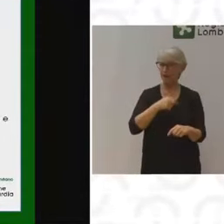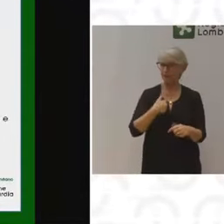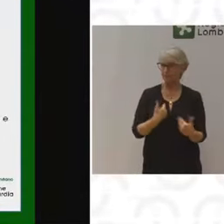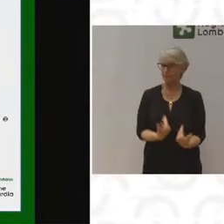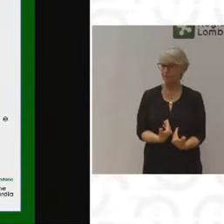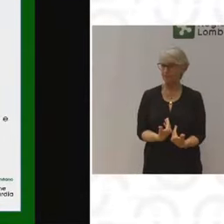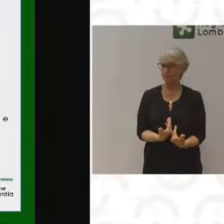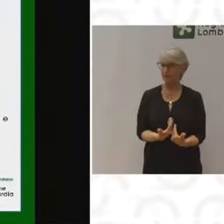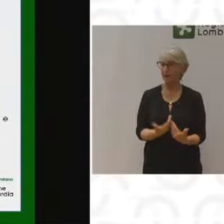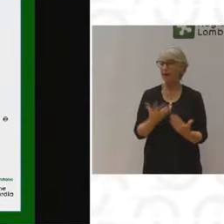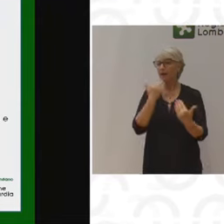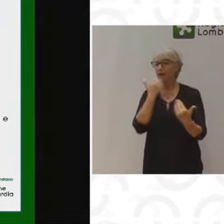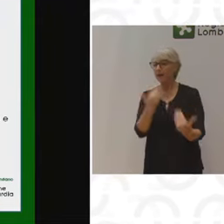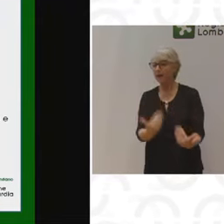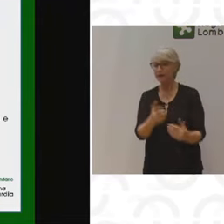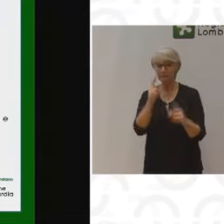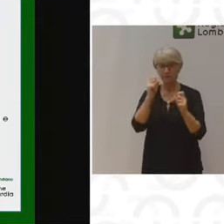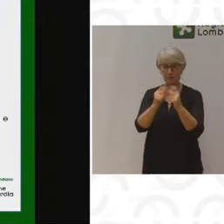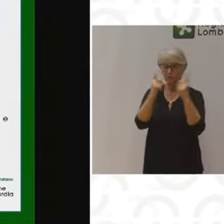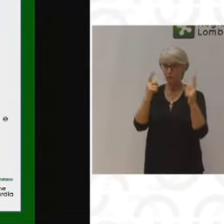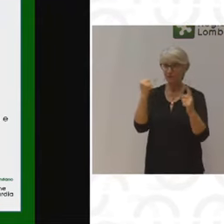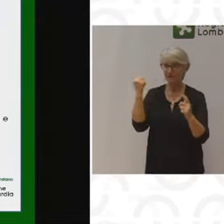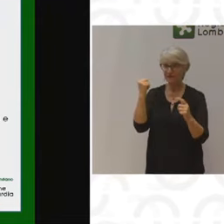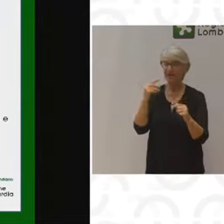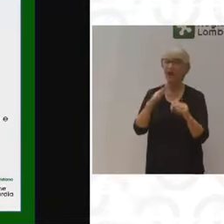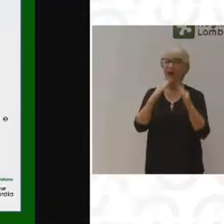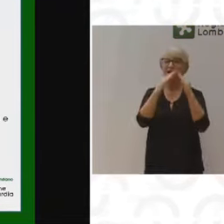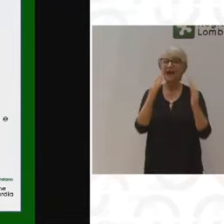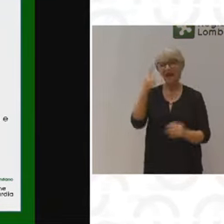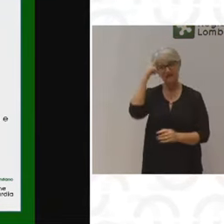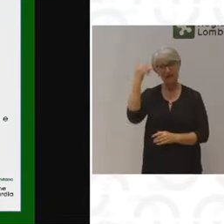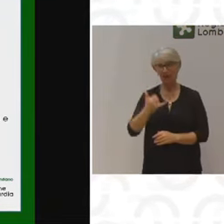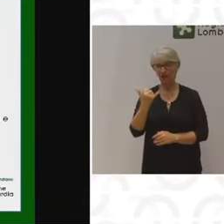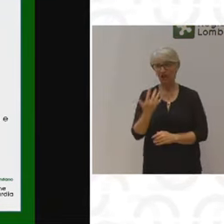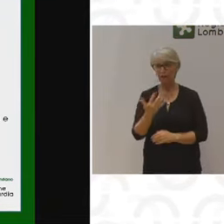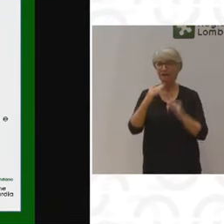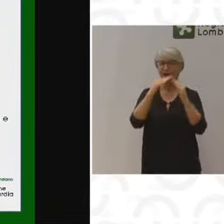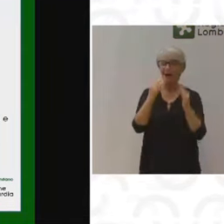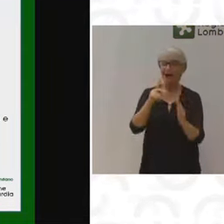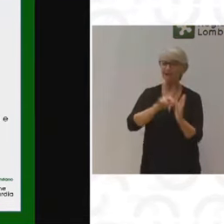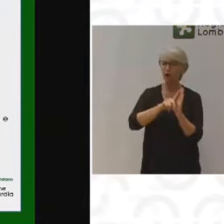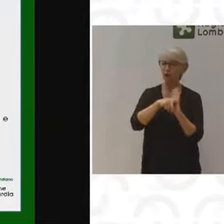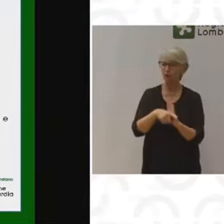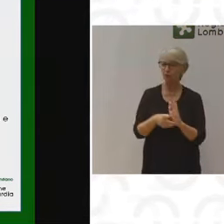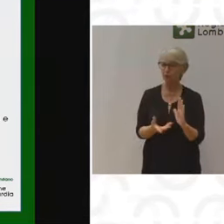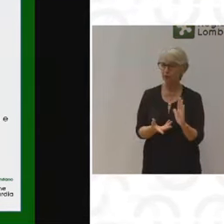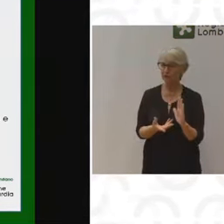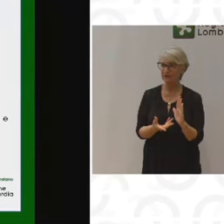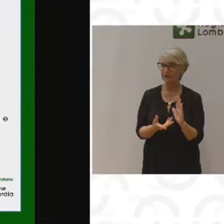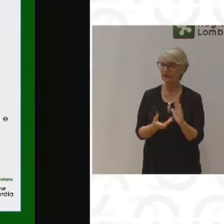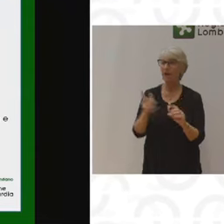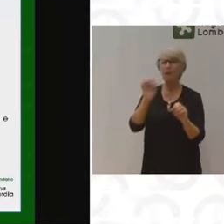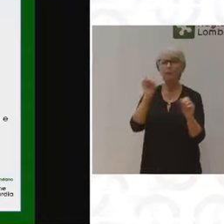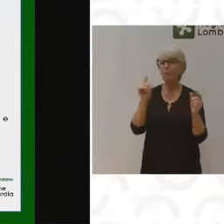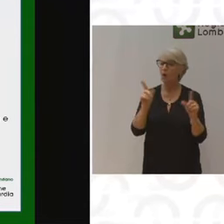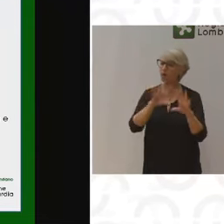senz'altro attraversa questo video la casa intelligente, la casa domotica, il tratto più